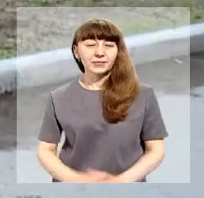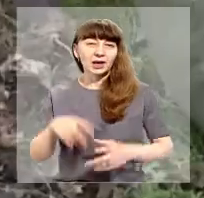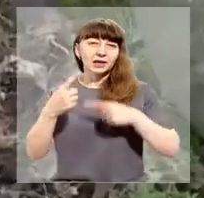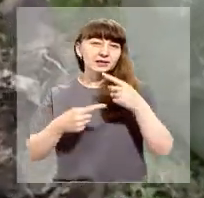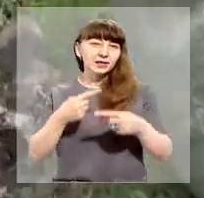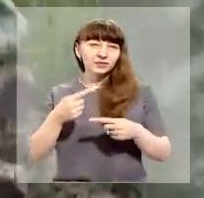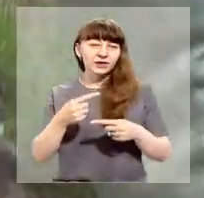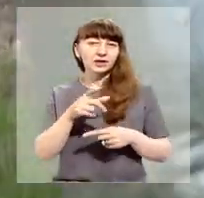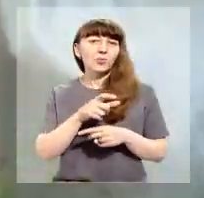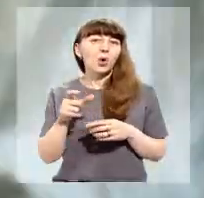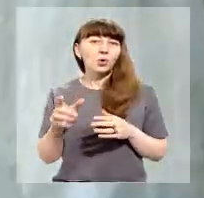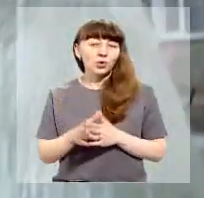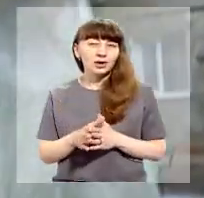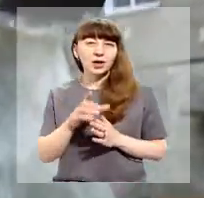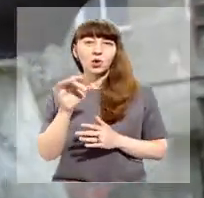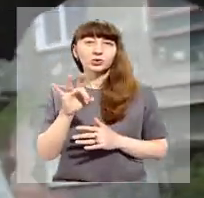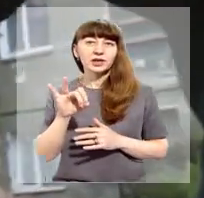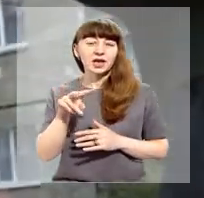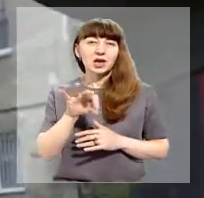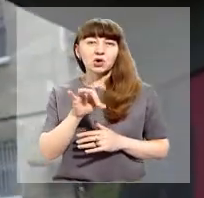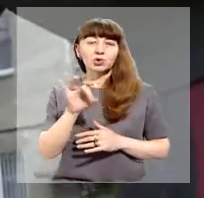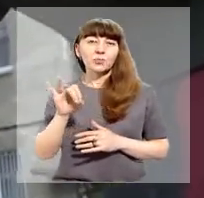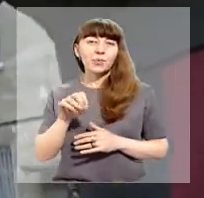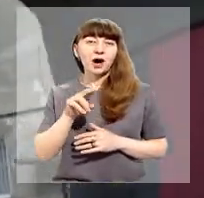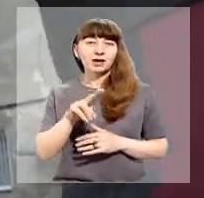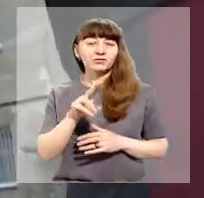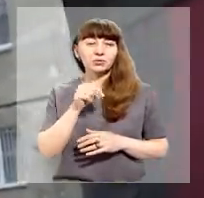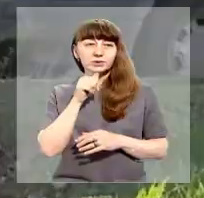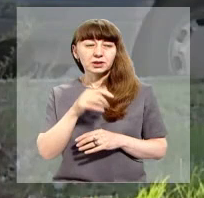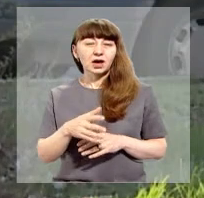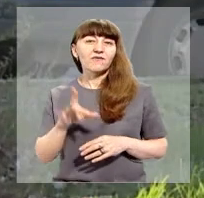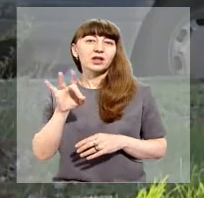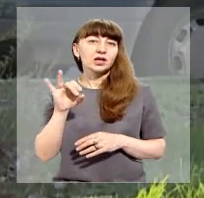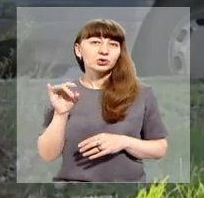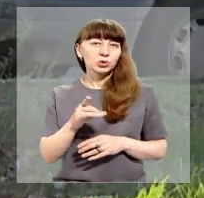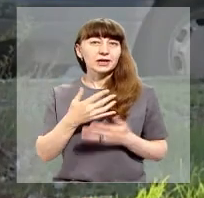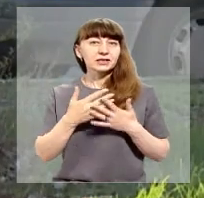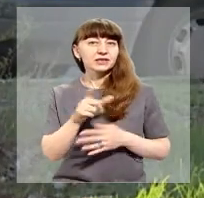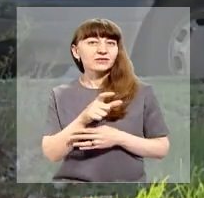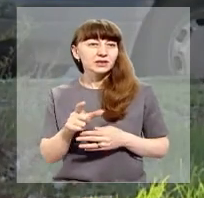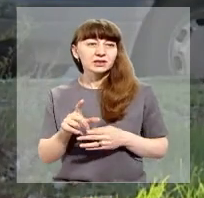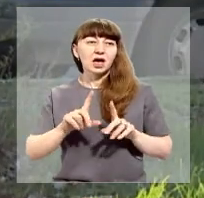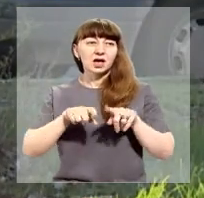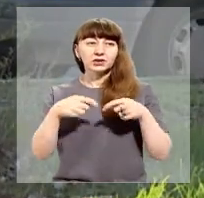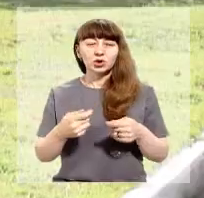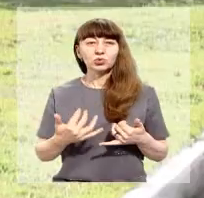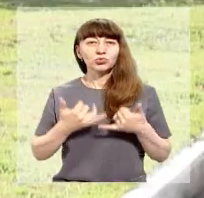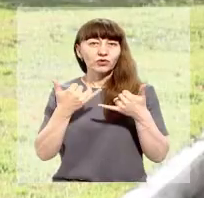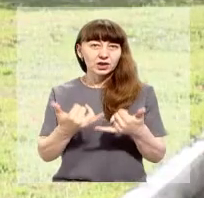Эстафета поколений у Нигеля Орпах в Костанае. Волонтеры и активисты сплотились, чтобы отдать дань уважения ветеранам и